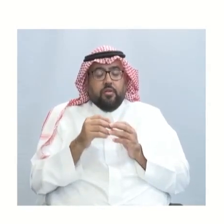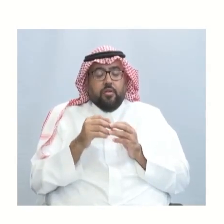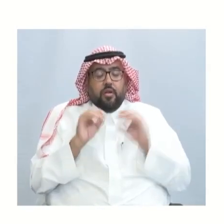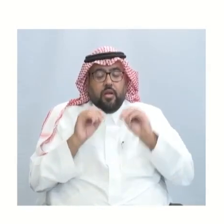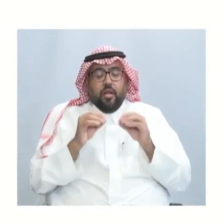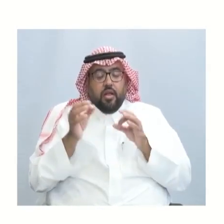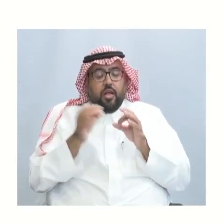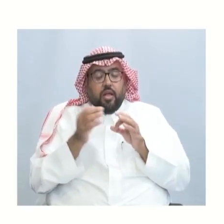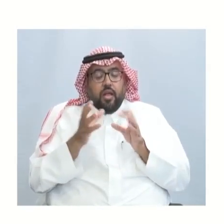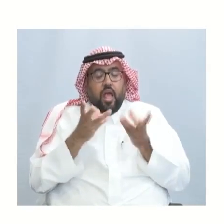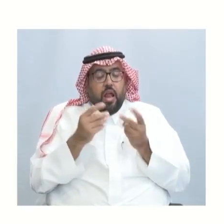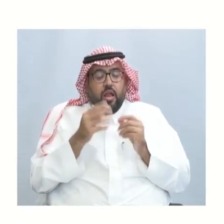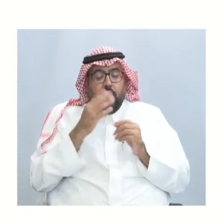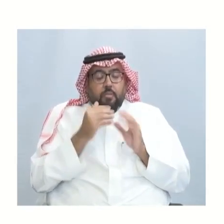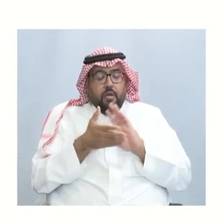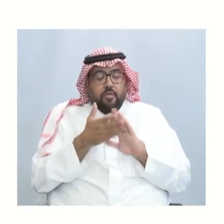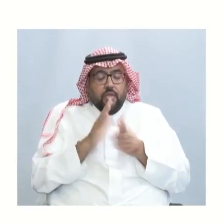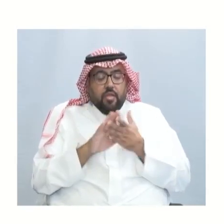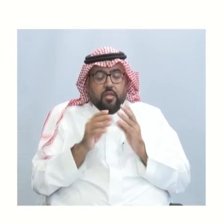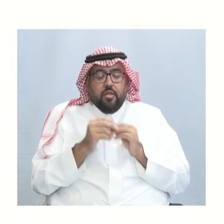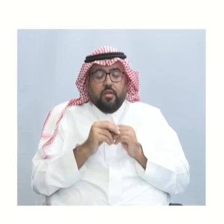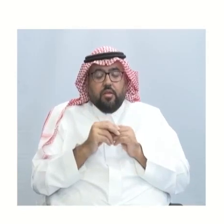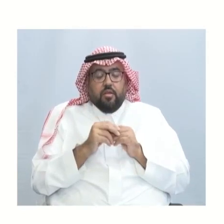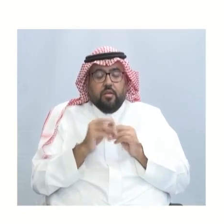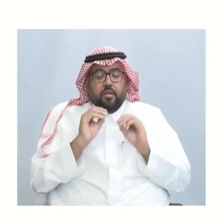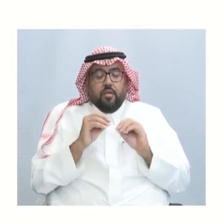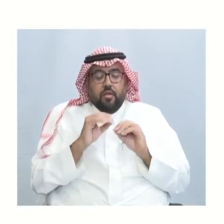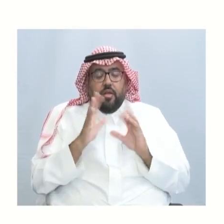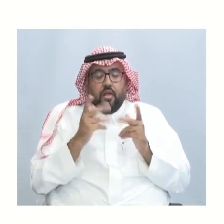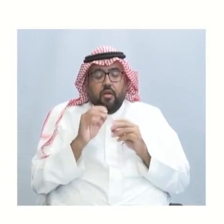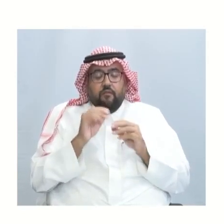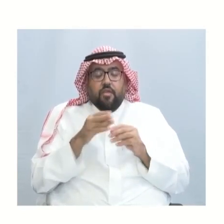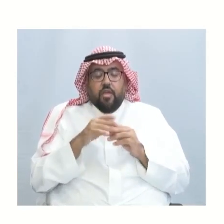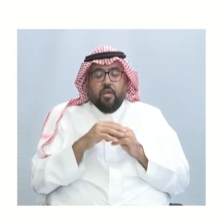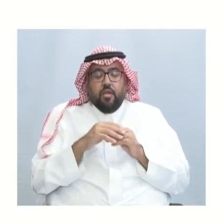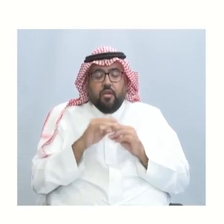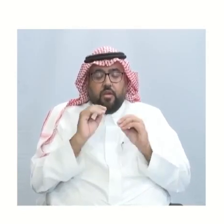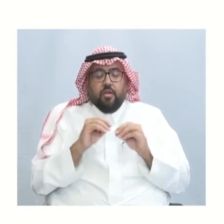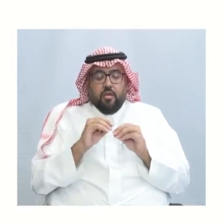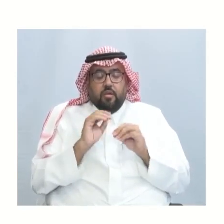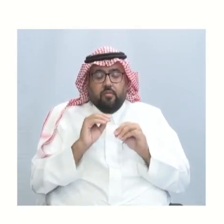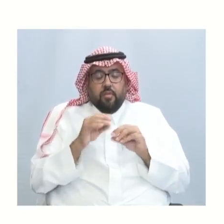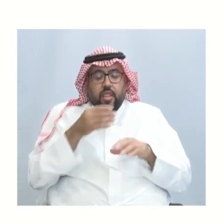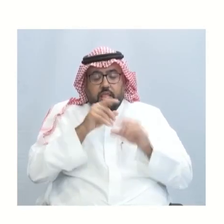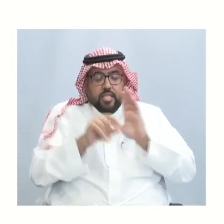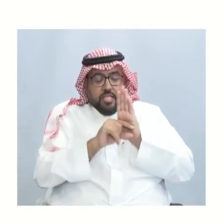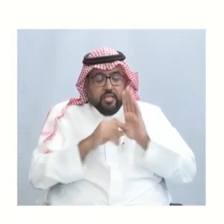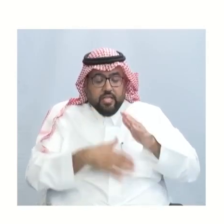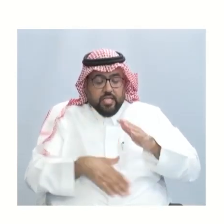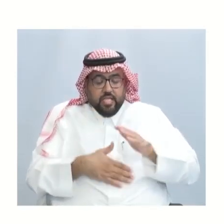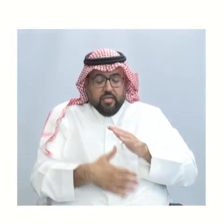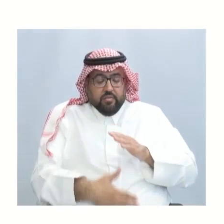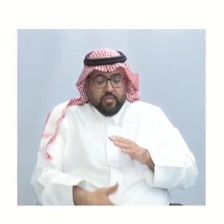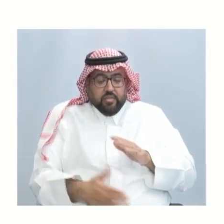اصبحت اقل انواع الثديات بينما الثديات الكيسيه لها الكيس الجراب الذي يكون اسفل بطن الام